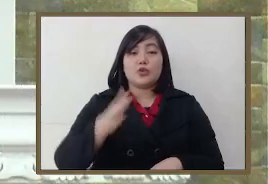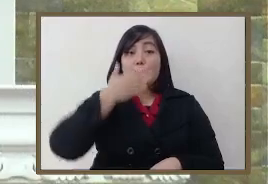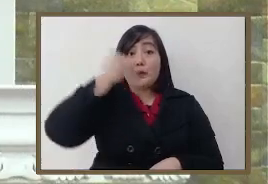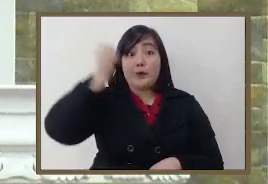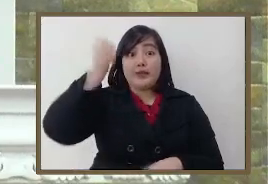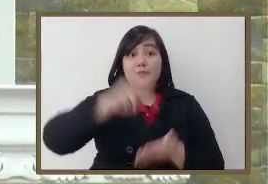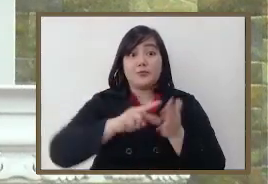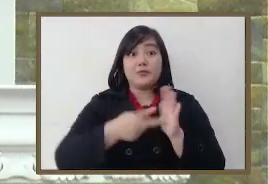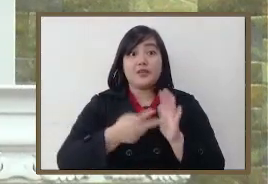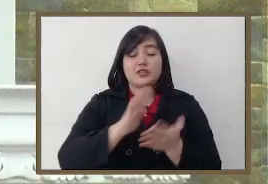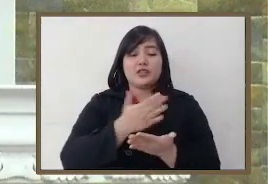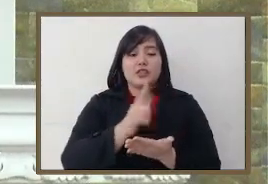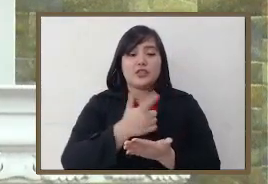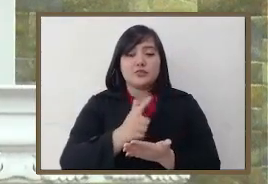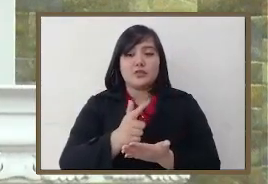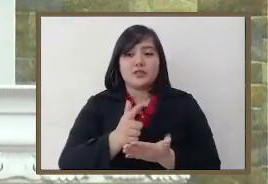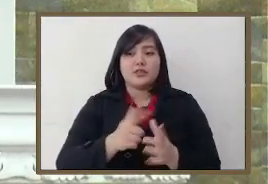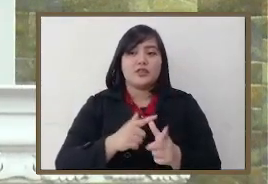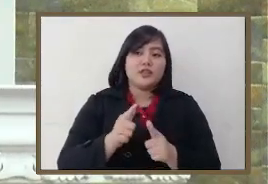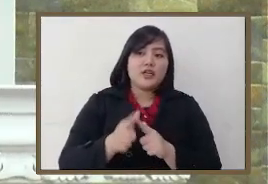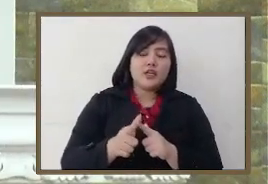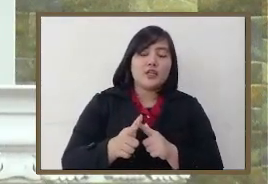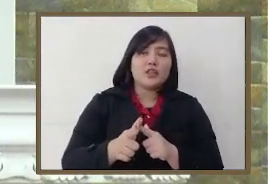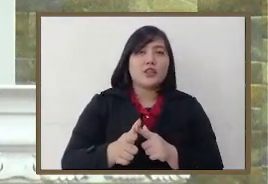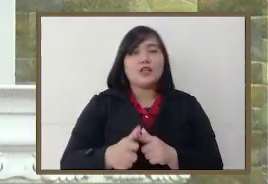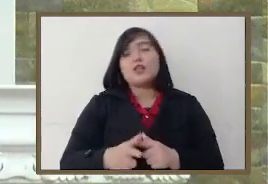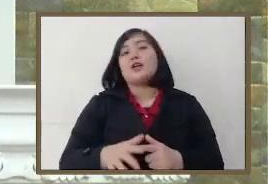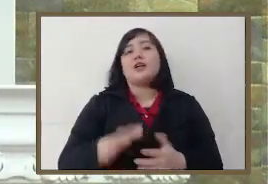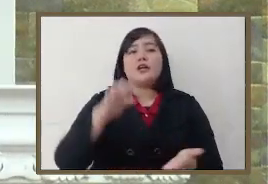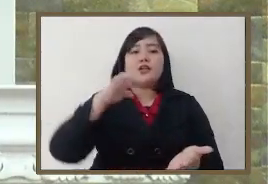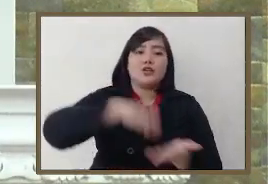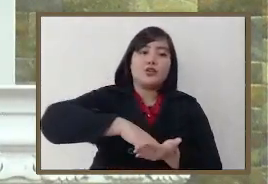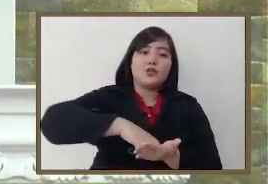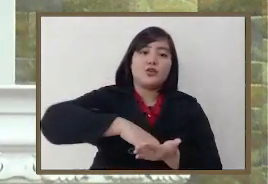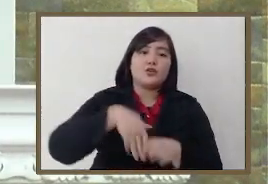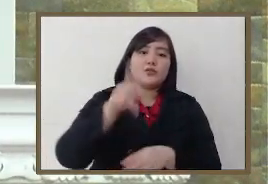At nag-aral sa Bible School, pumunta doon sa San Pedro, niloko ko.